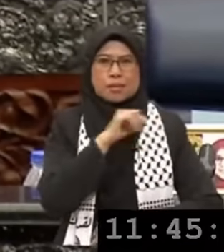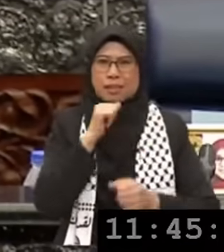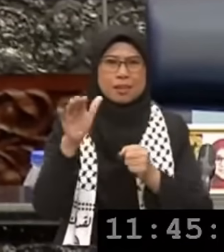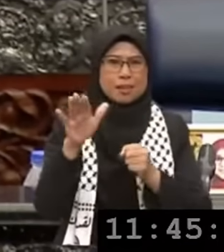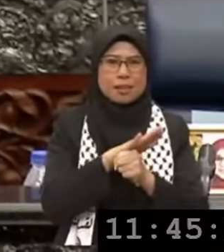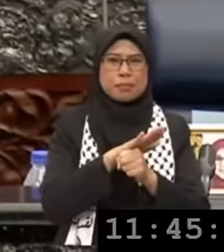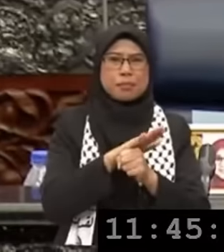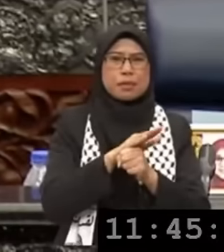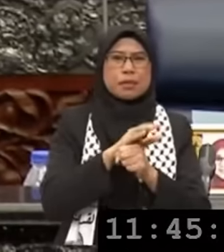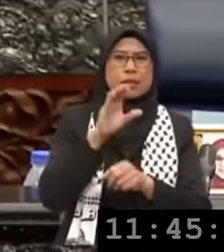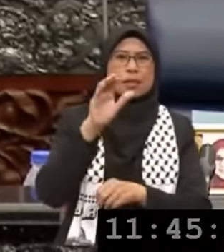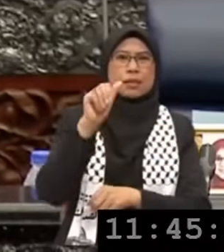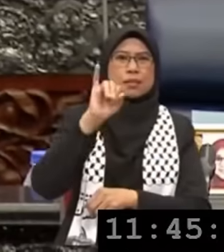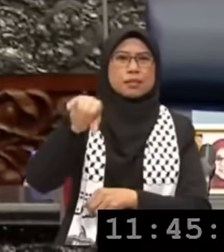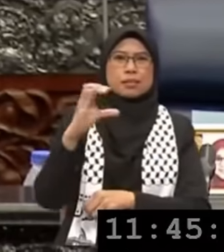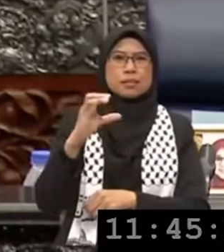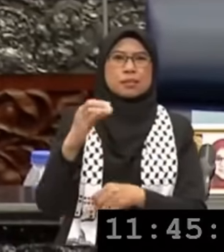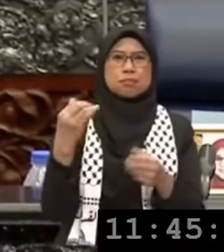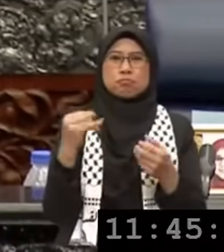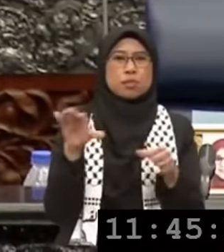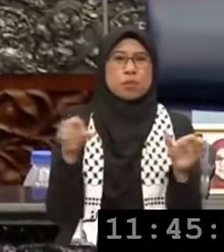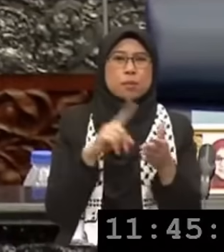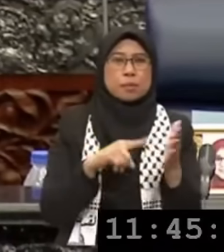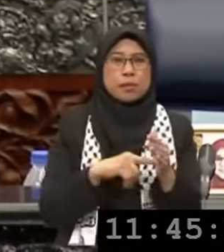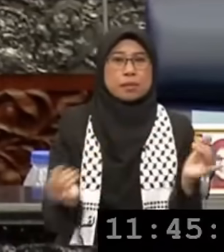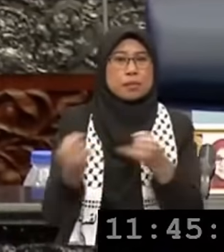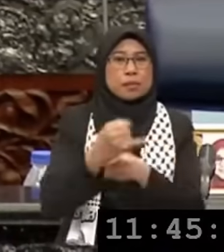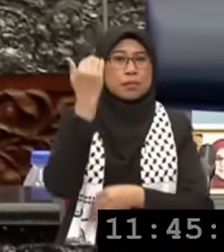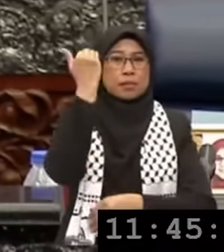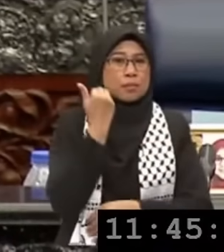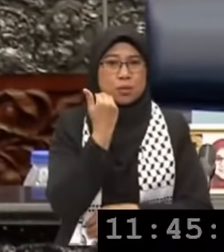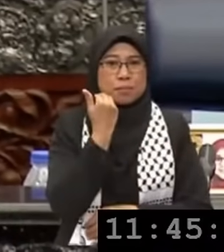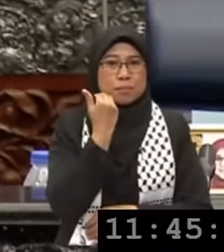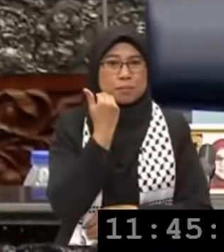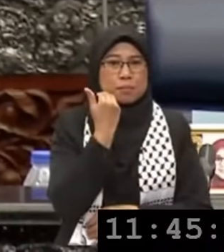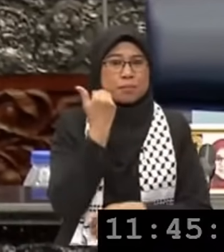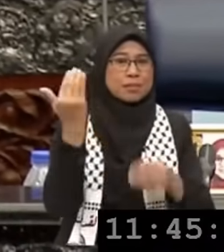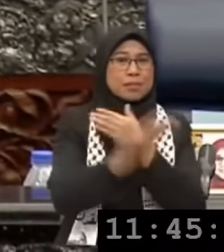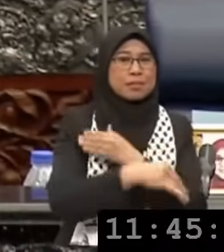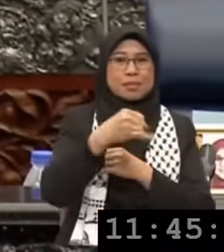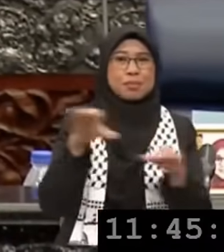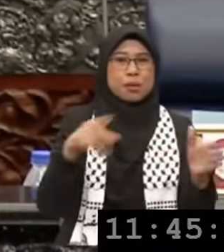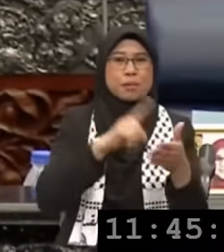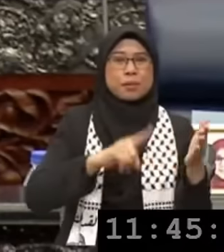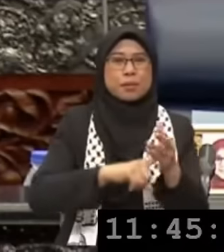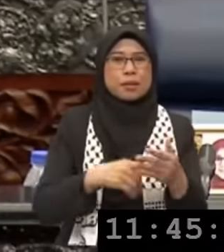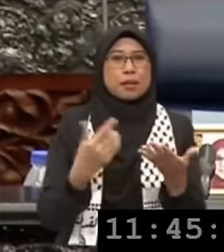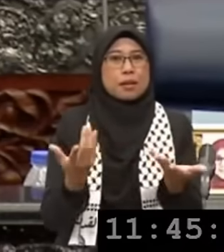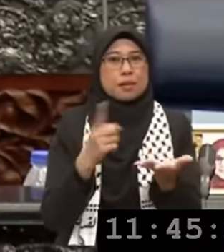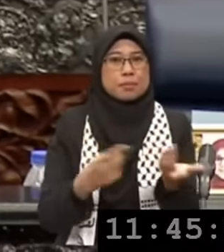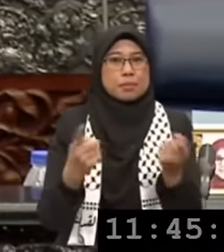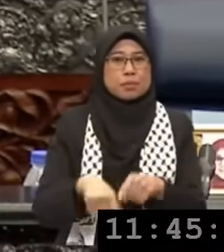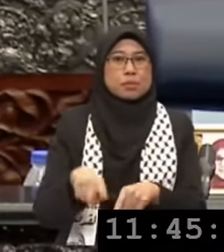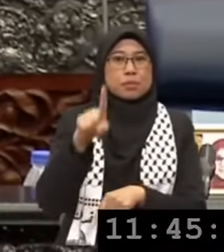AGC tidak boleh buat apa-apa jabatan peguam negara tidak boleh buat apa-apa saya nak tahu apakah status 104